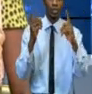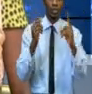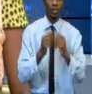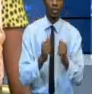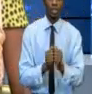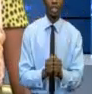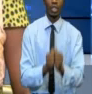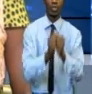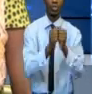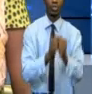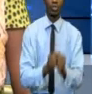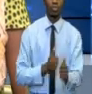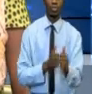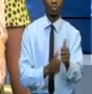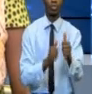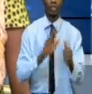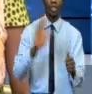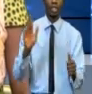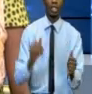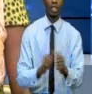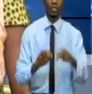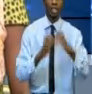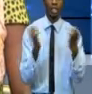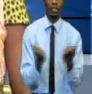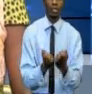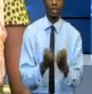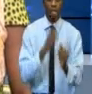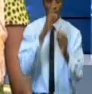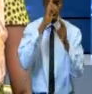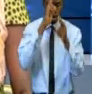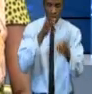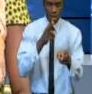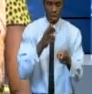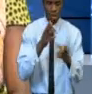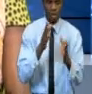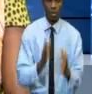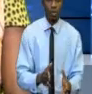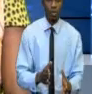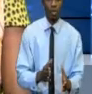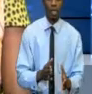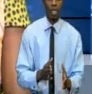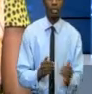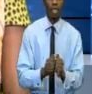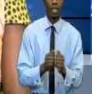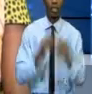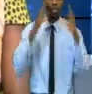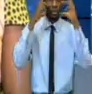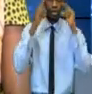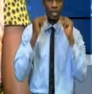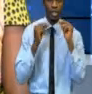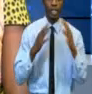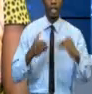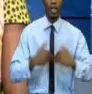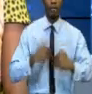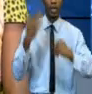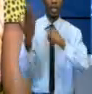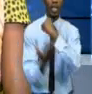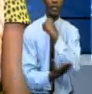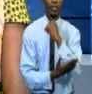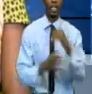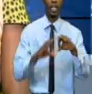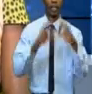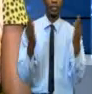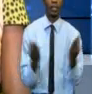Mazembe Anglebert, l'honorable Moïse Katumbi-Chapwe, a dans son message invité la famille noir et blanc et ainsi que toute la